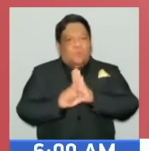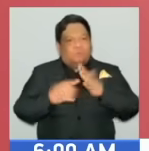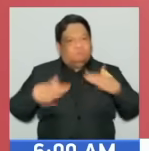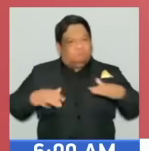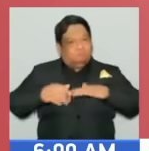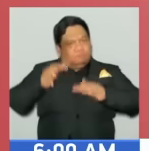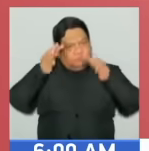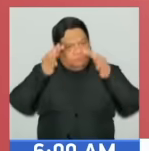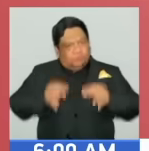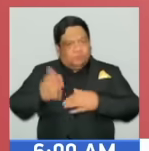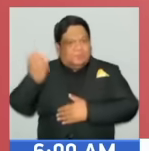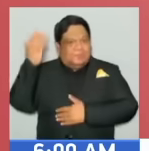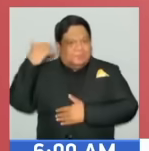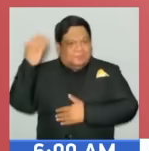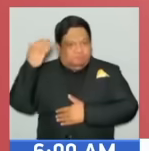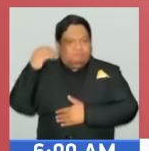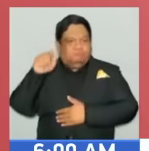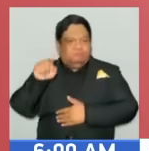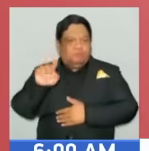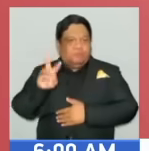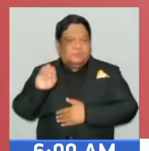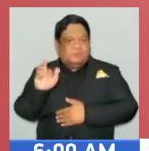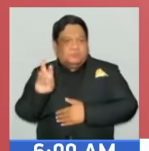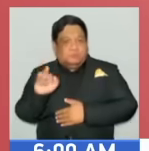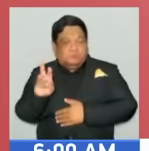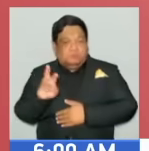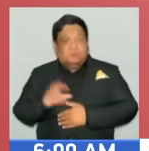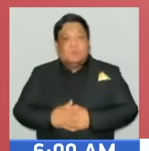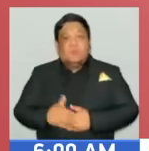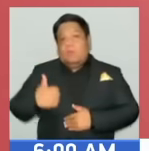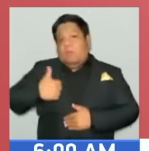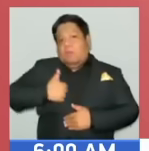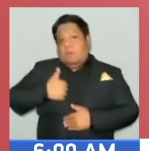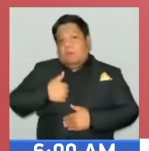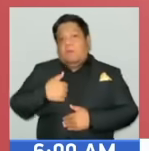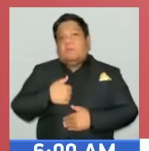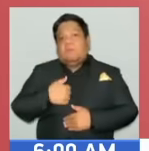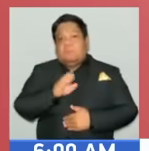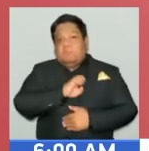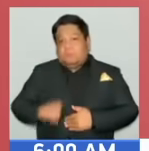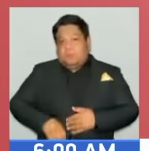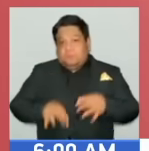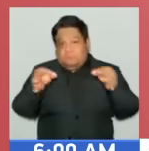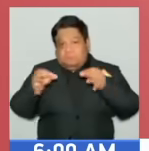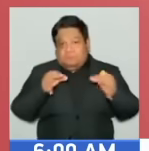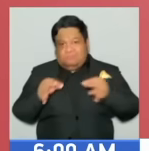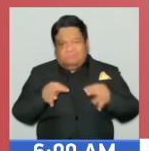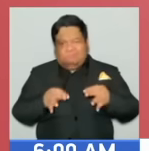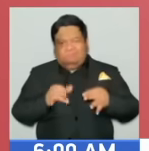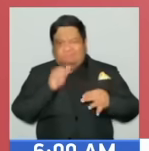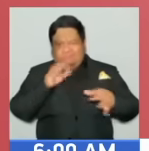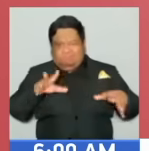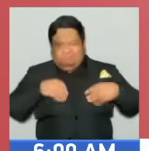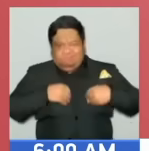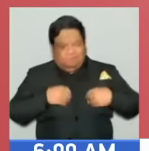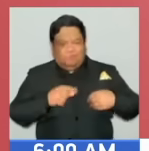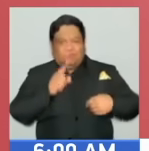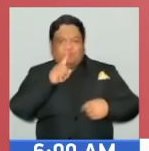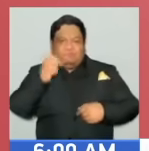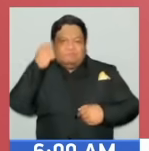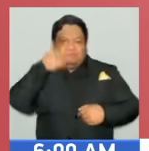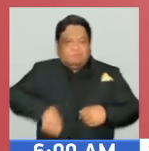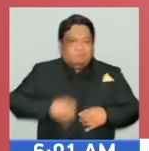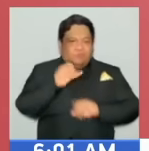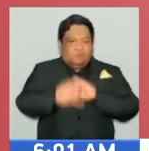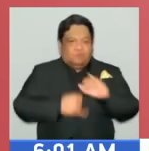at lumalabag sa international law ang paggamit ng China ng water cannon sa barko ng Pilipinas. Ang European Union Ambassador,